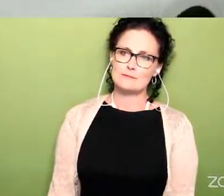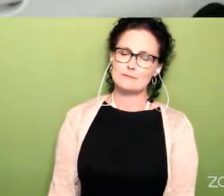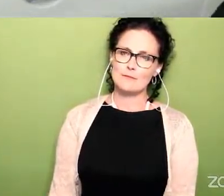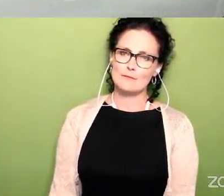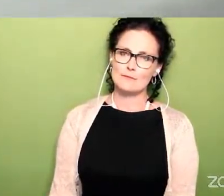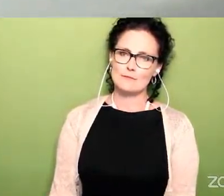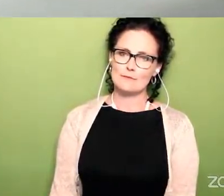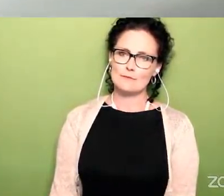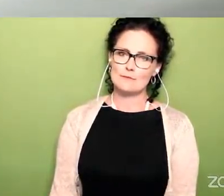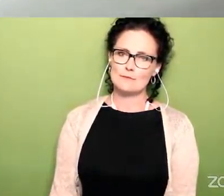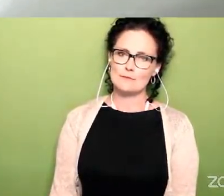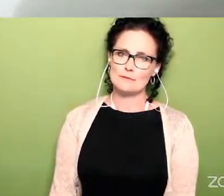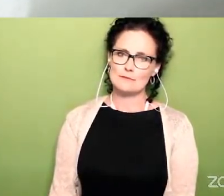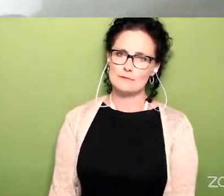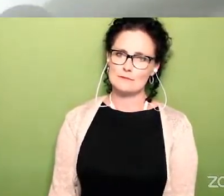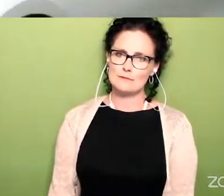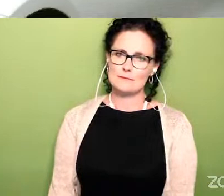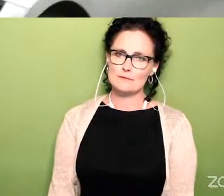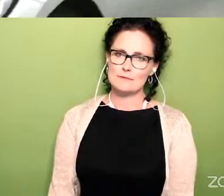वे